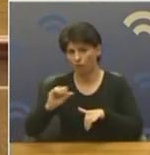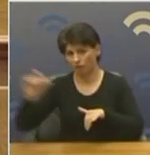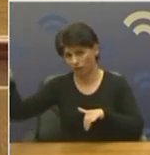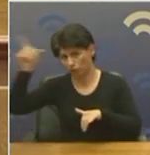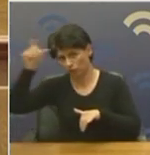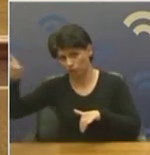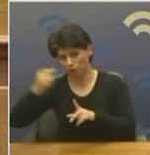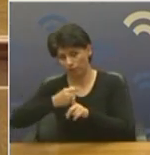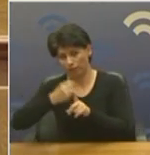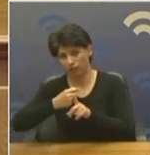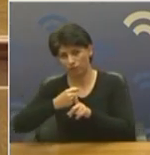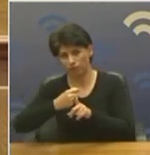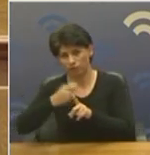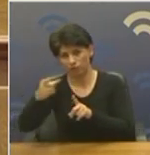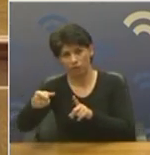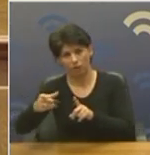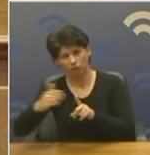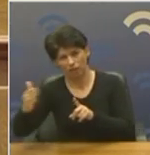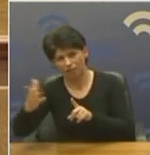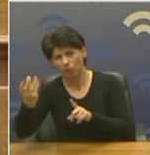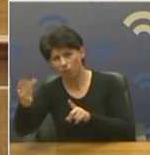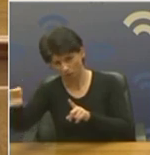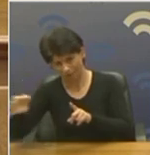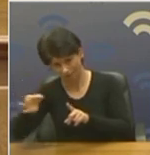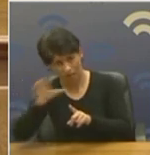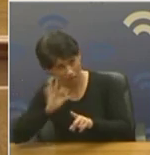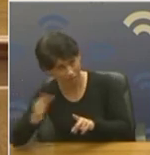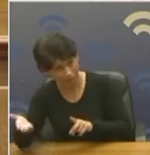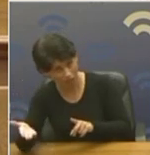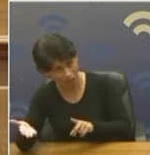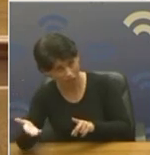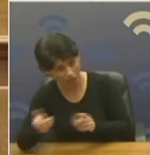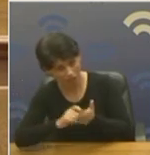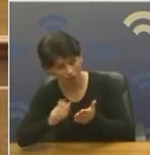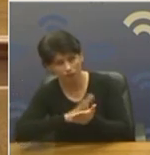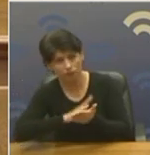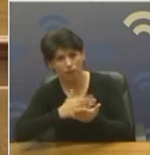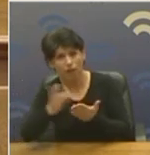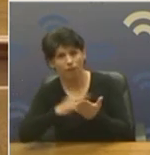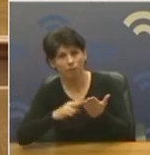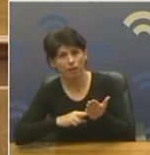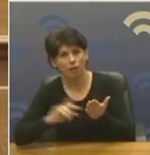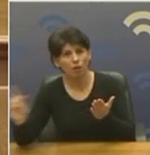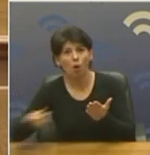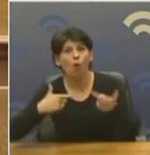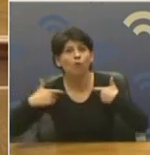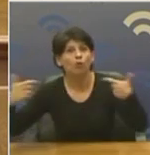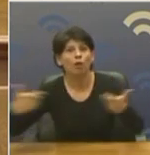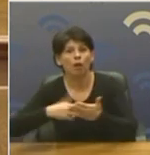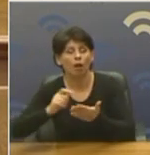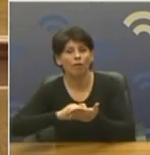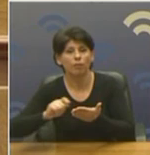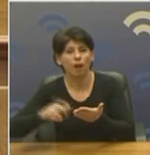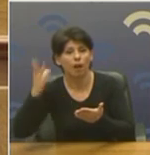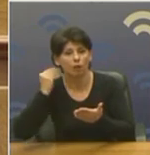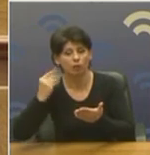η οποία διεκδικεί από το 25ο μισό και ανατολικά πολλά νησιά? Είναι αλήθεια αυτό? Γράφτηκε στον τύπο. Όλος ο τύπος βοά ότι